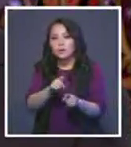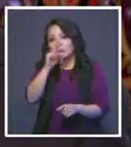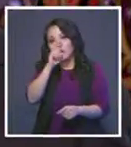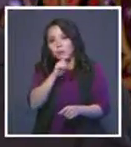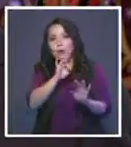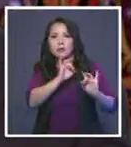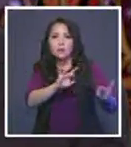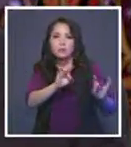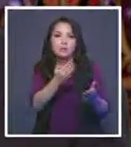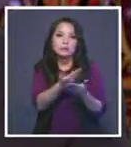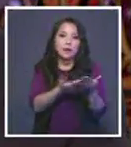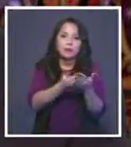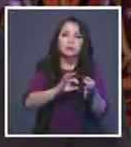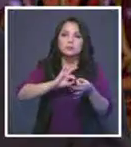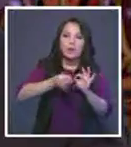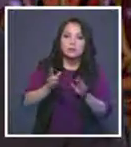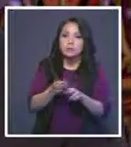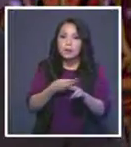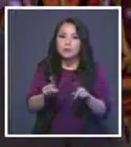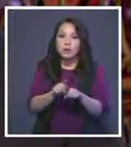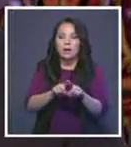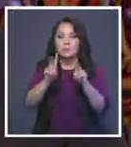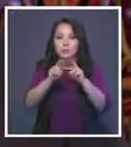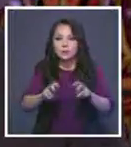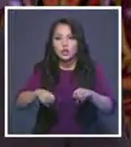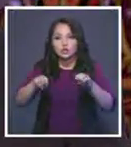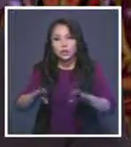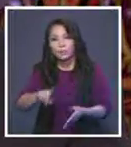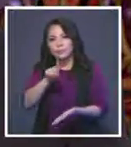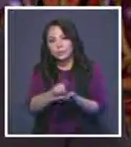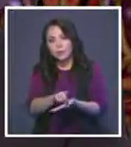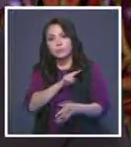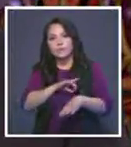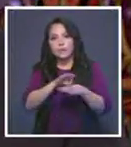түсінбеушіліктердің барлығының арасына түсіп, соны қарап, соны шешуге еңбек етіп жатыр.